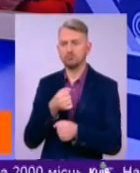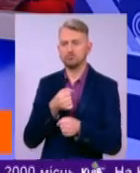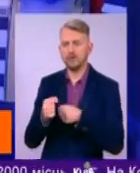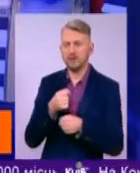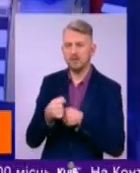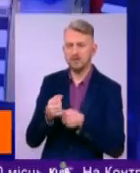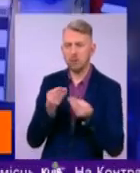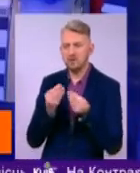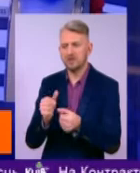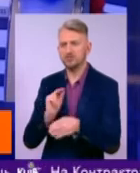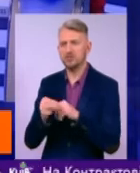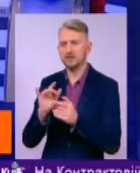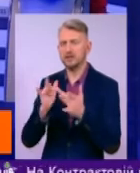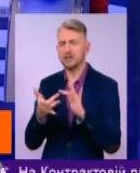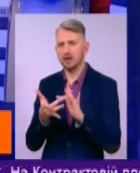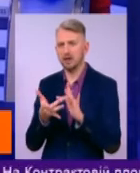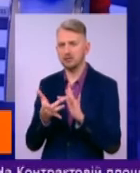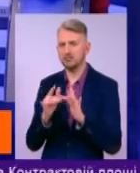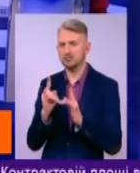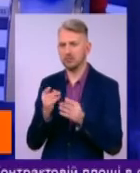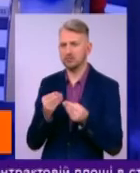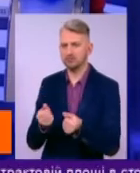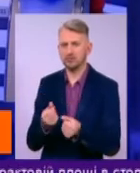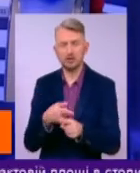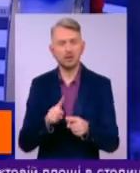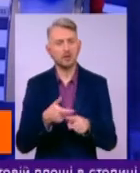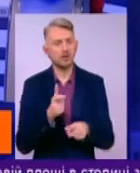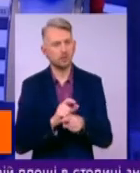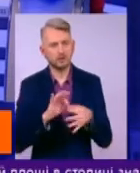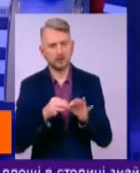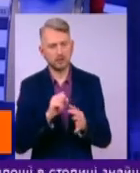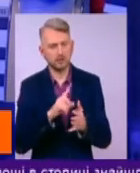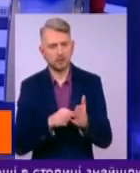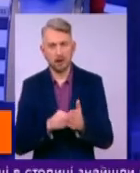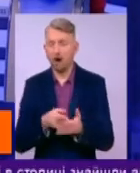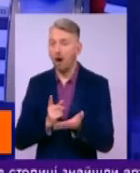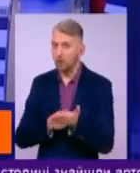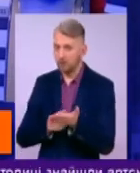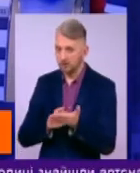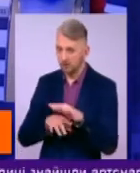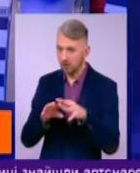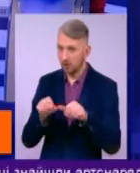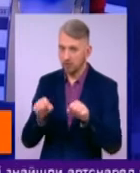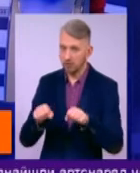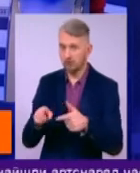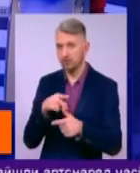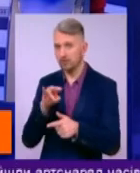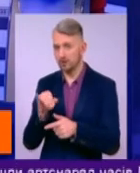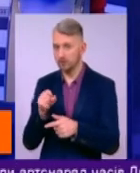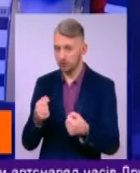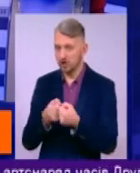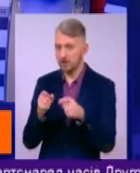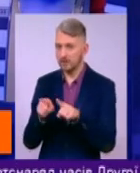через інтернет, через соціальні мережі? Ну, це дуже складне питання. Тим більше довести, це можливо взагалі чи ні? Ви зустрічалися з